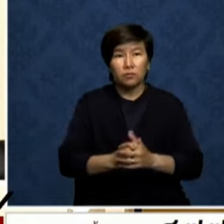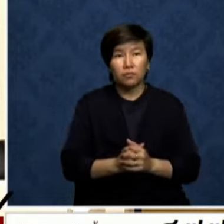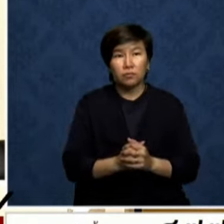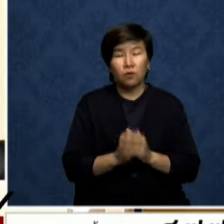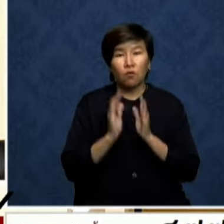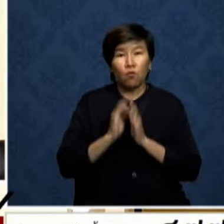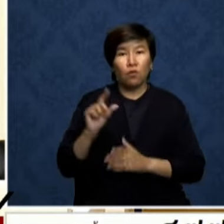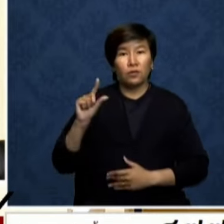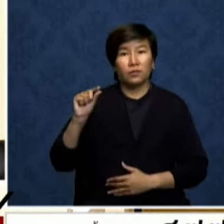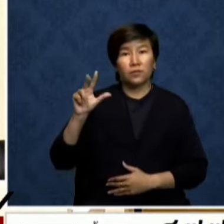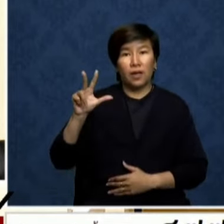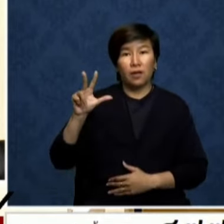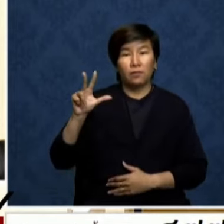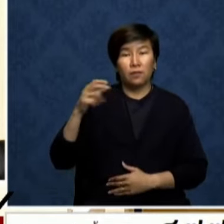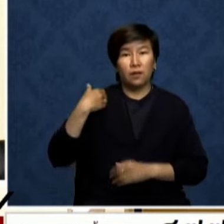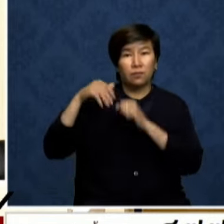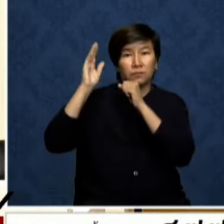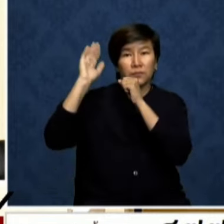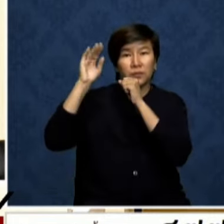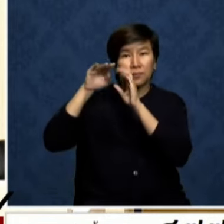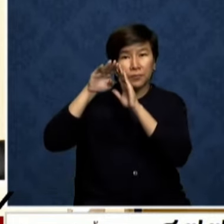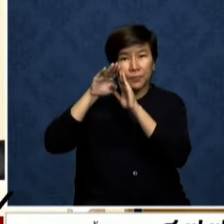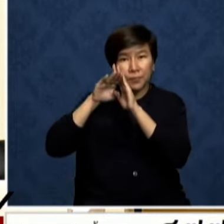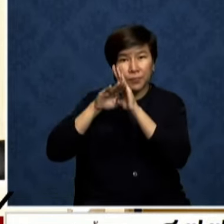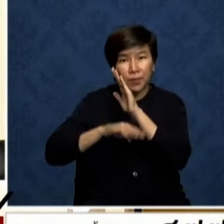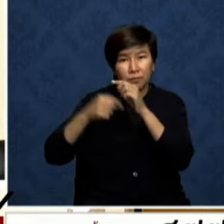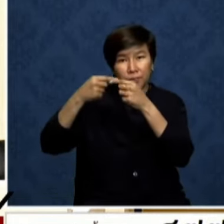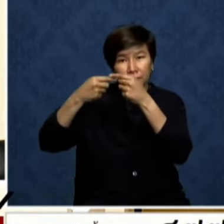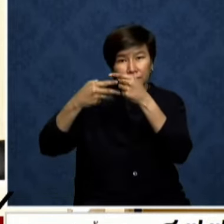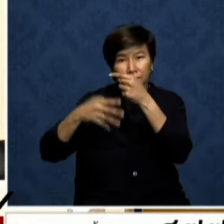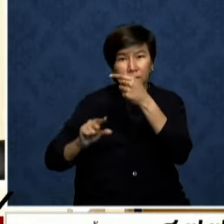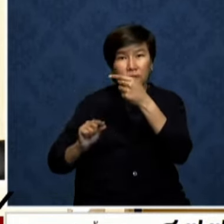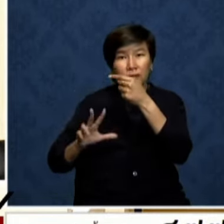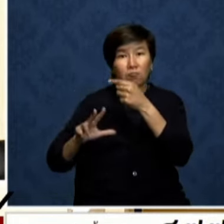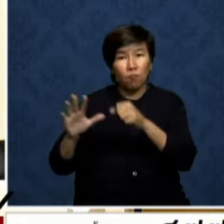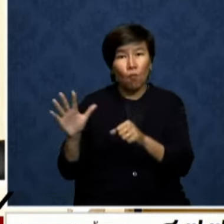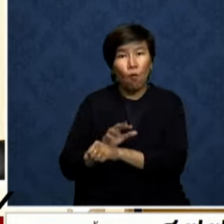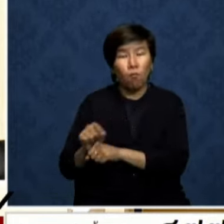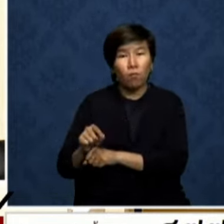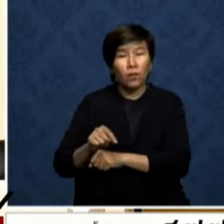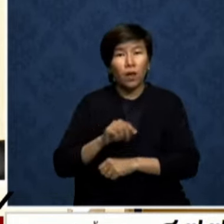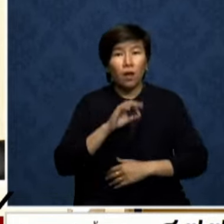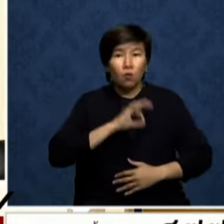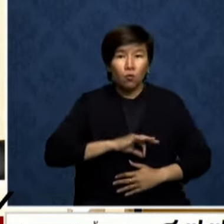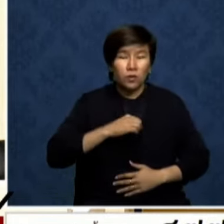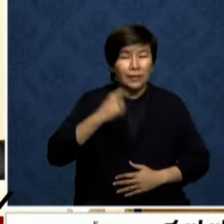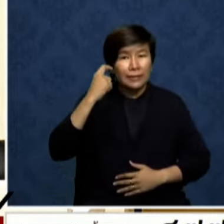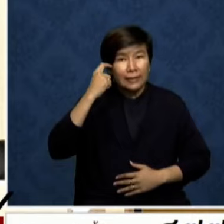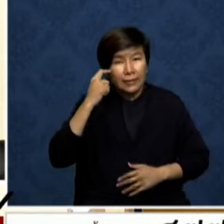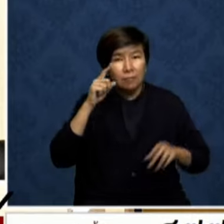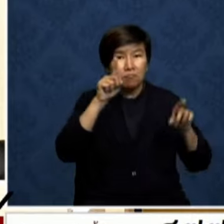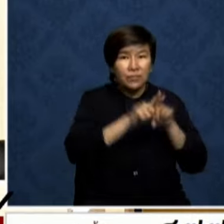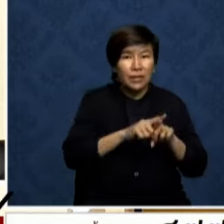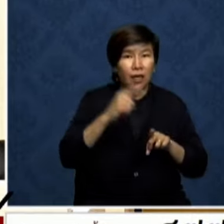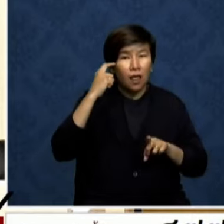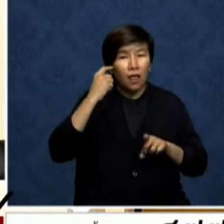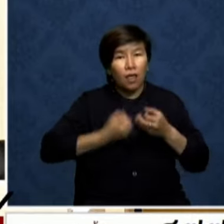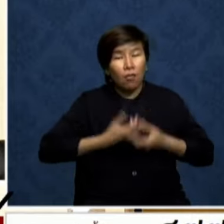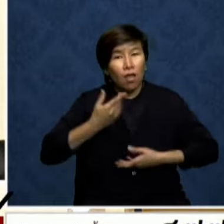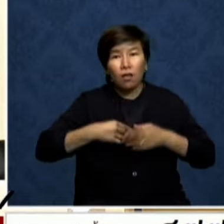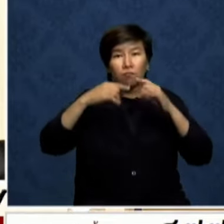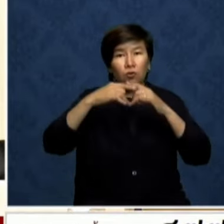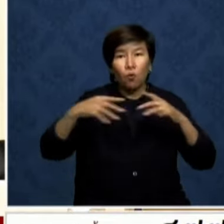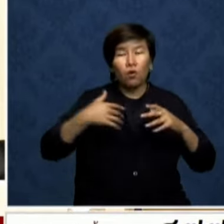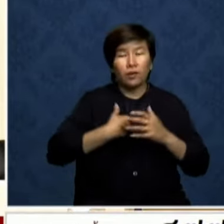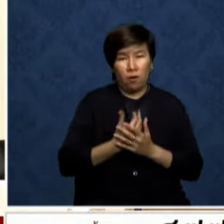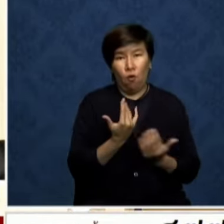ทน areจะพูดไปจนจบมีควเห็นอย่างไรเห็นต่างบวุเราคอยวากัน